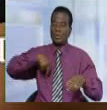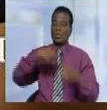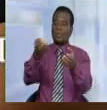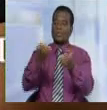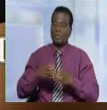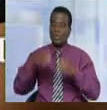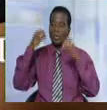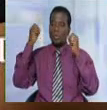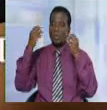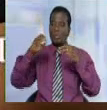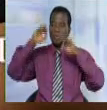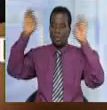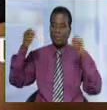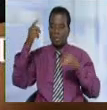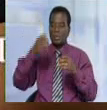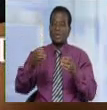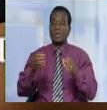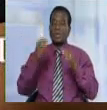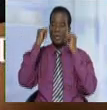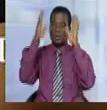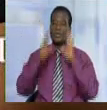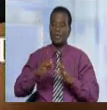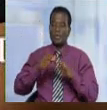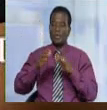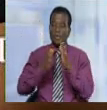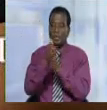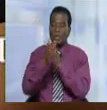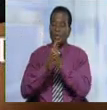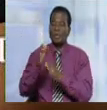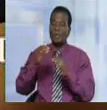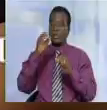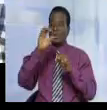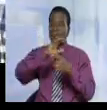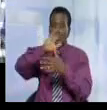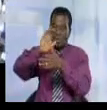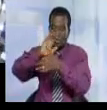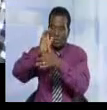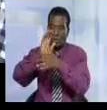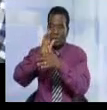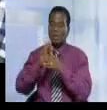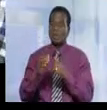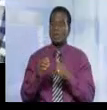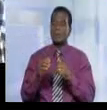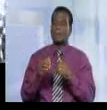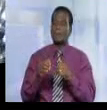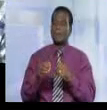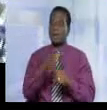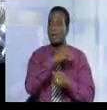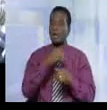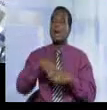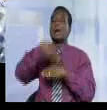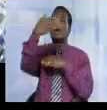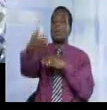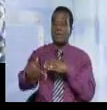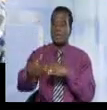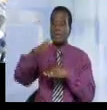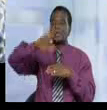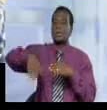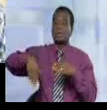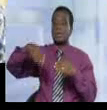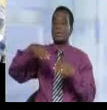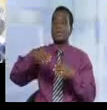de festivals pour que les Ivoiriens s'intéressent au cinéma, mais aussi les hommes politiques pour qu'ils s'intéressent à notre secteur. Et puis après, en dernier